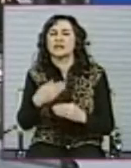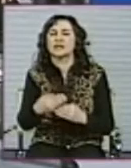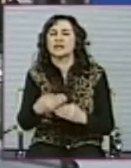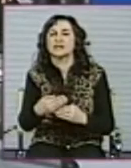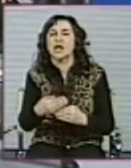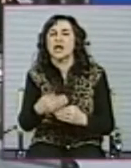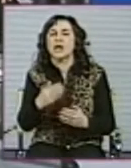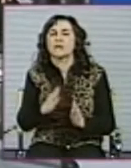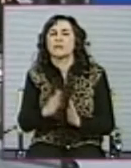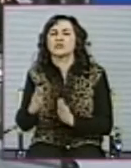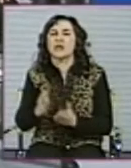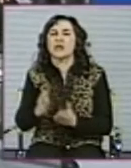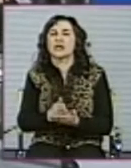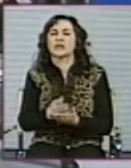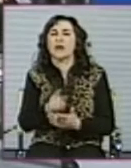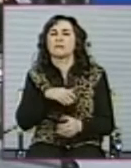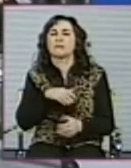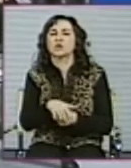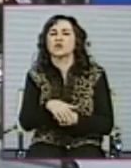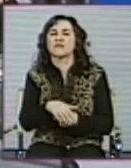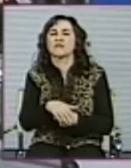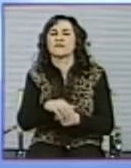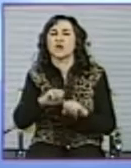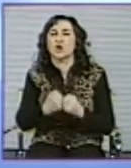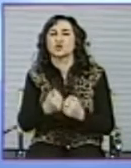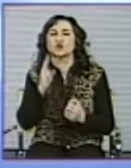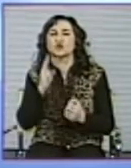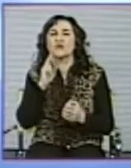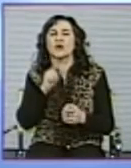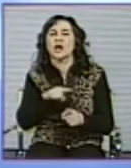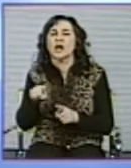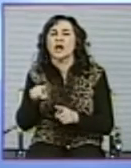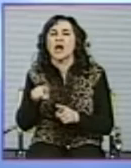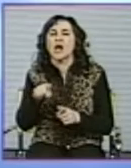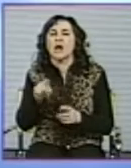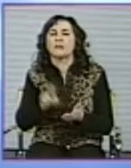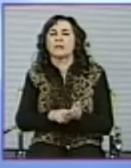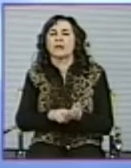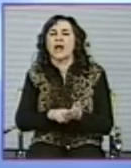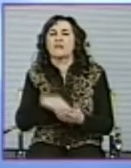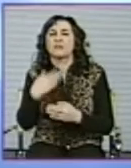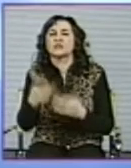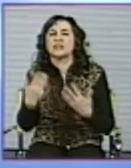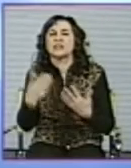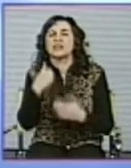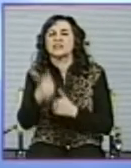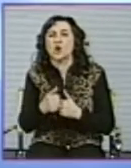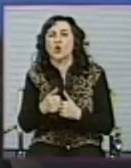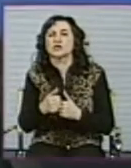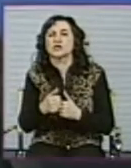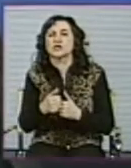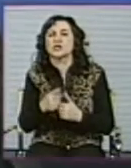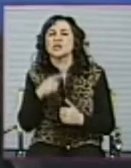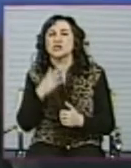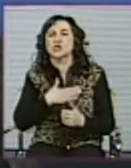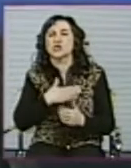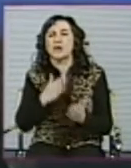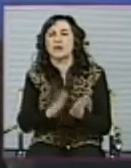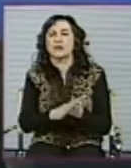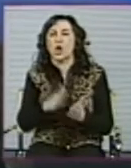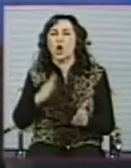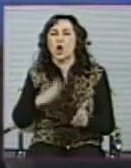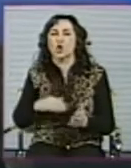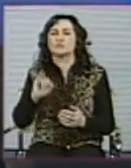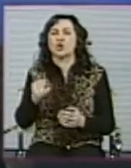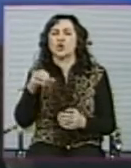да поведе постапка против некој функционер кој што кршил човекови права. Точно. После 90-та година имаме еден пример, имаме